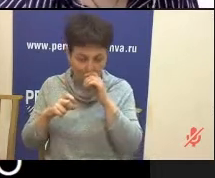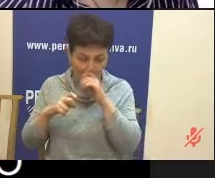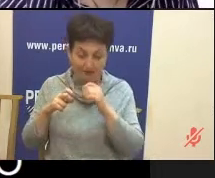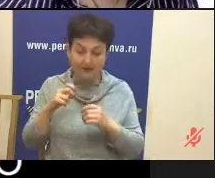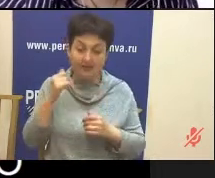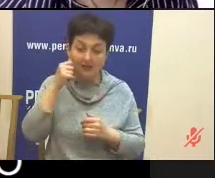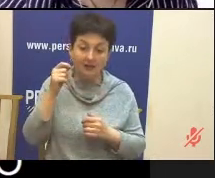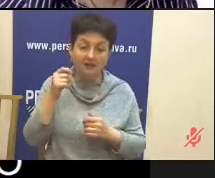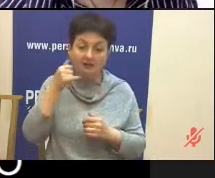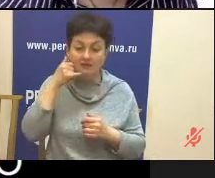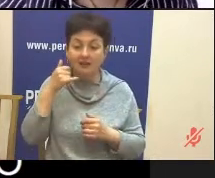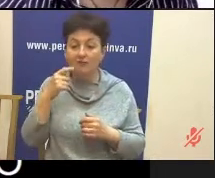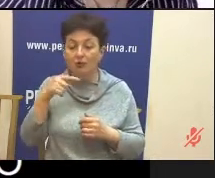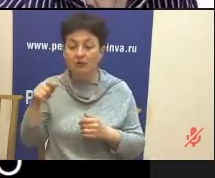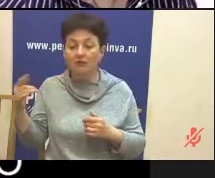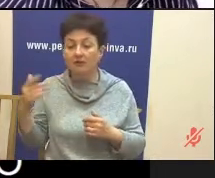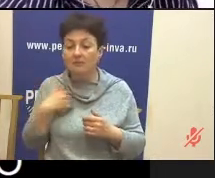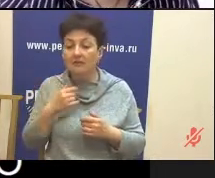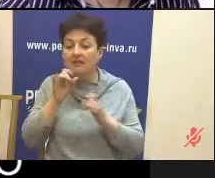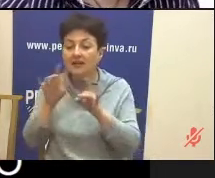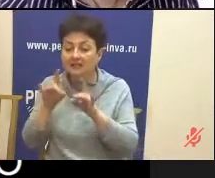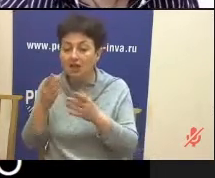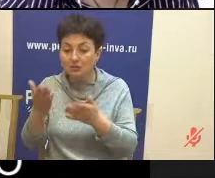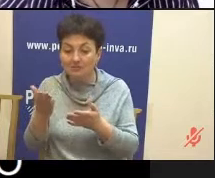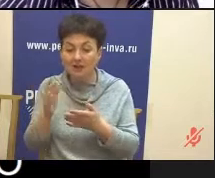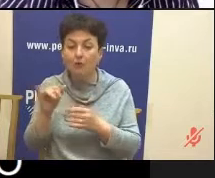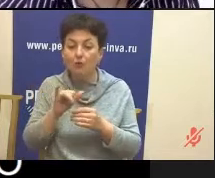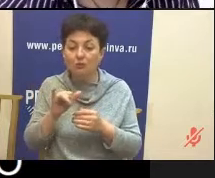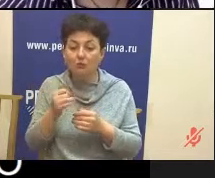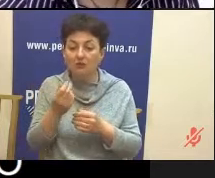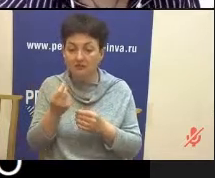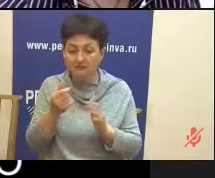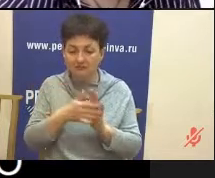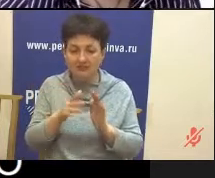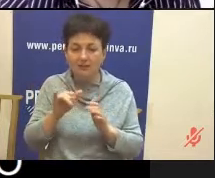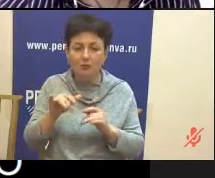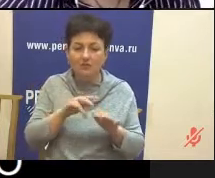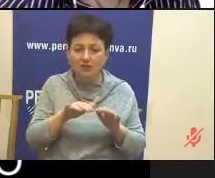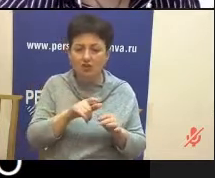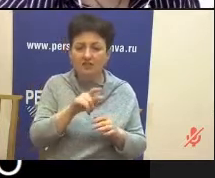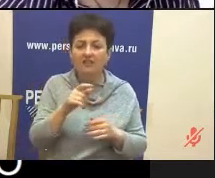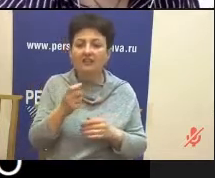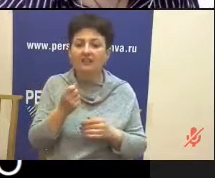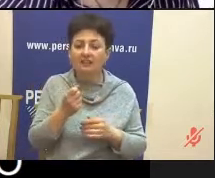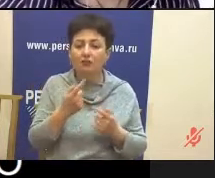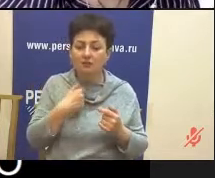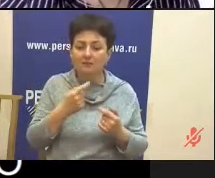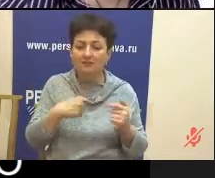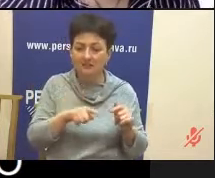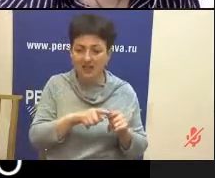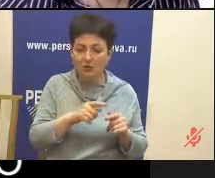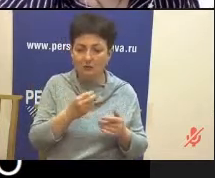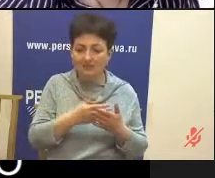по такому-то имейлу, телефону, мы расскажем вам о том, как движется эта сумма и как мы